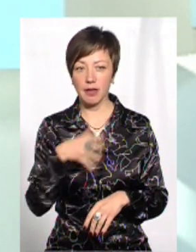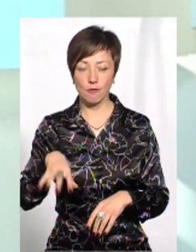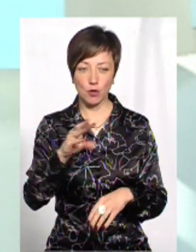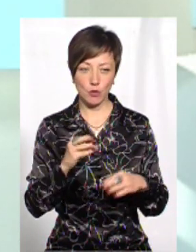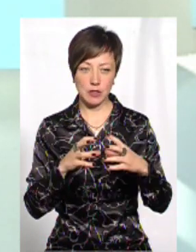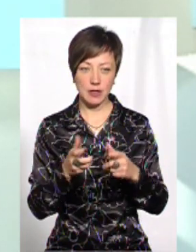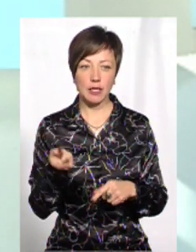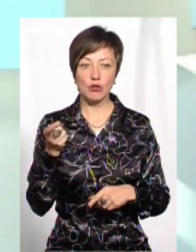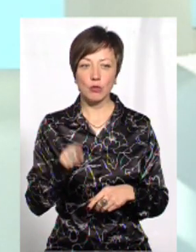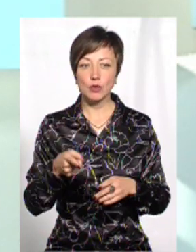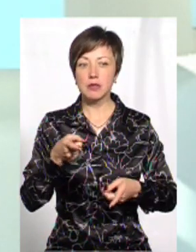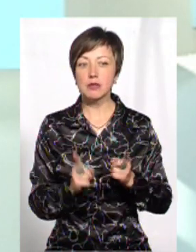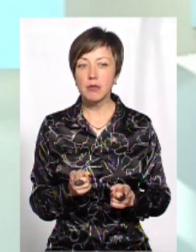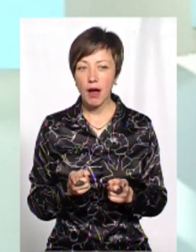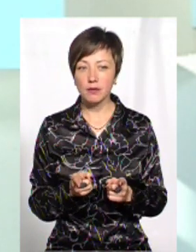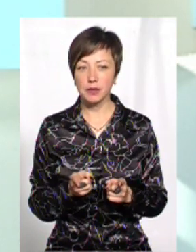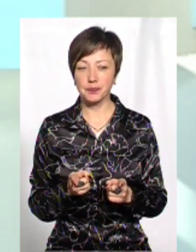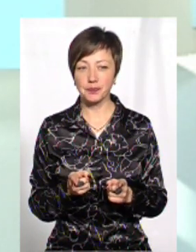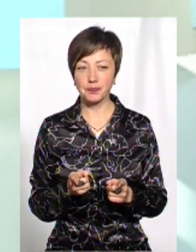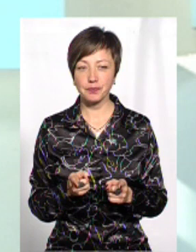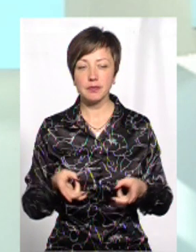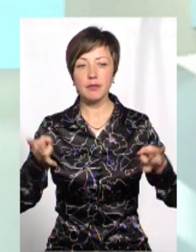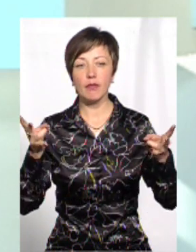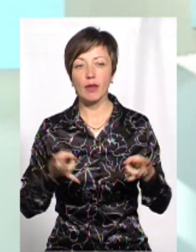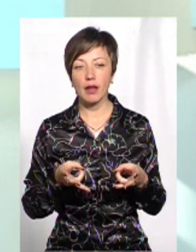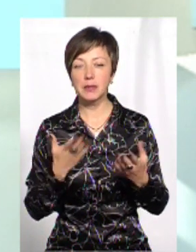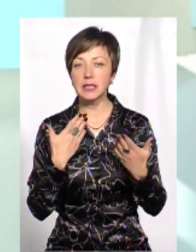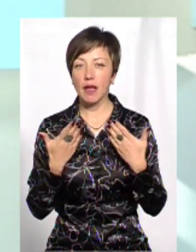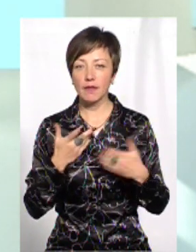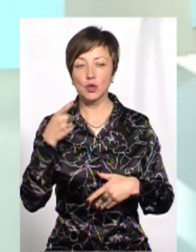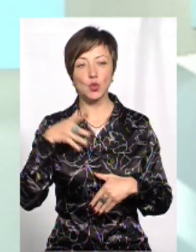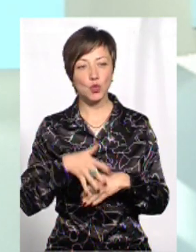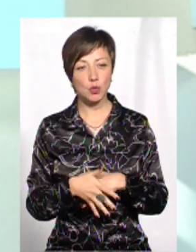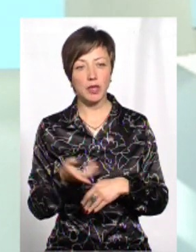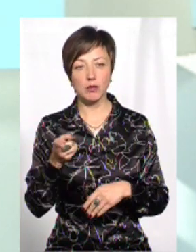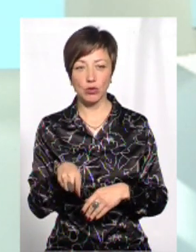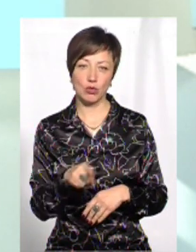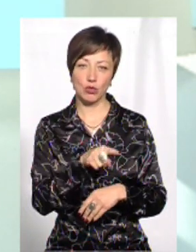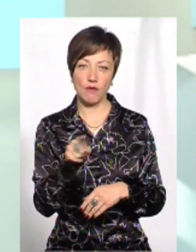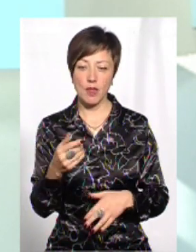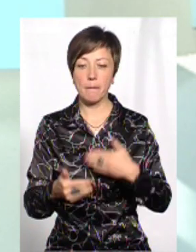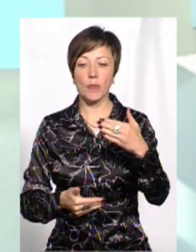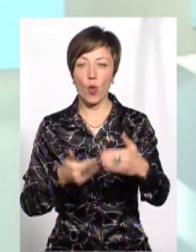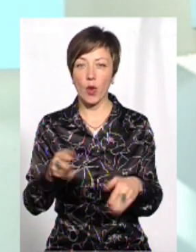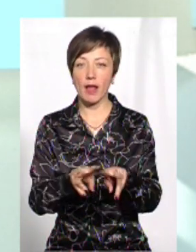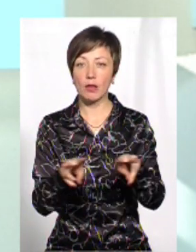світі. Тому насправді треба ставитись з розумінням до того, що вони проходять той самий шлях і